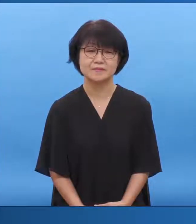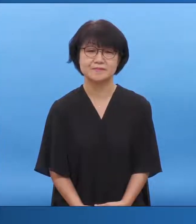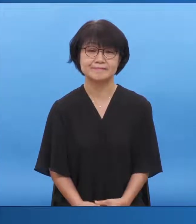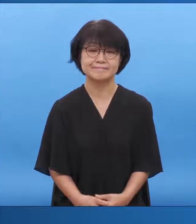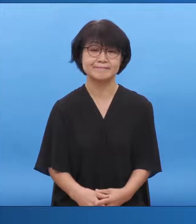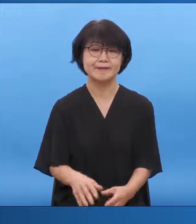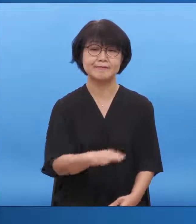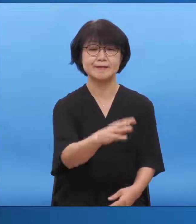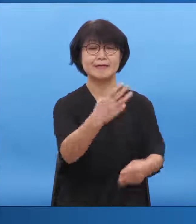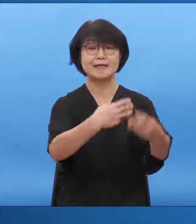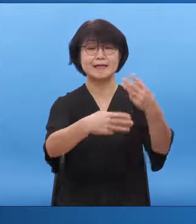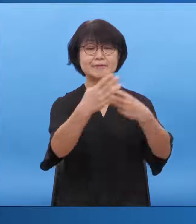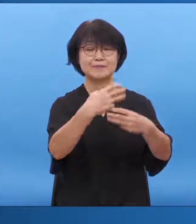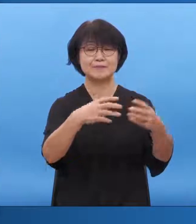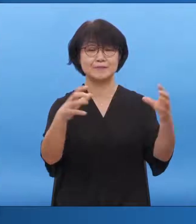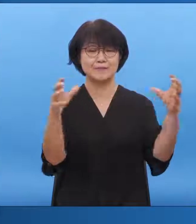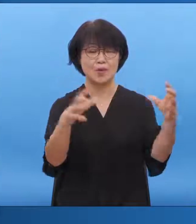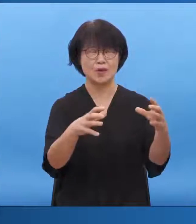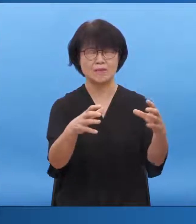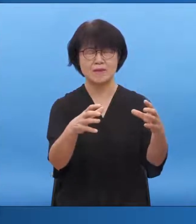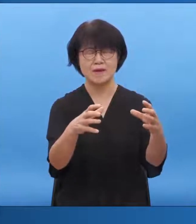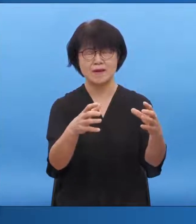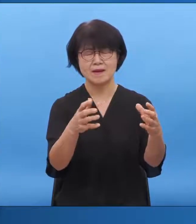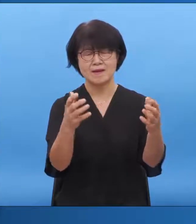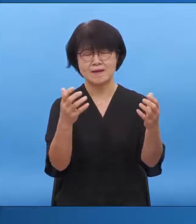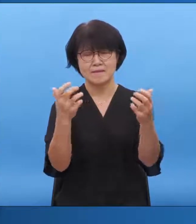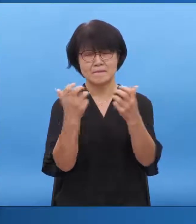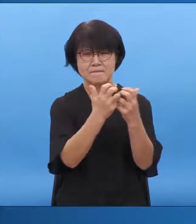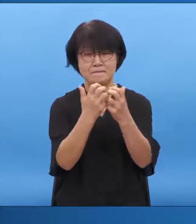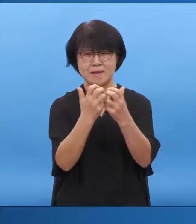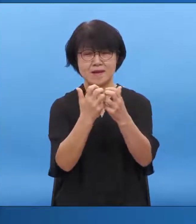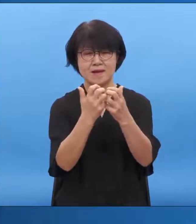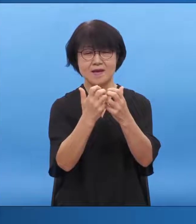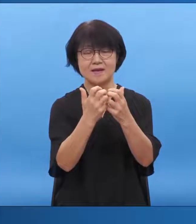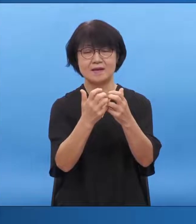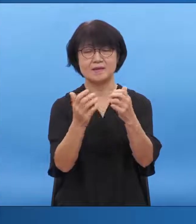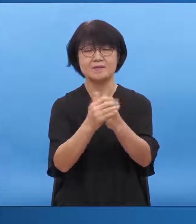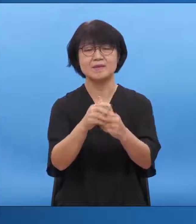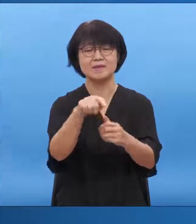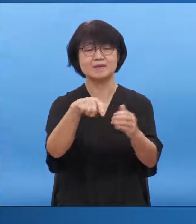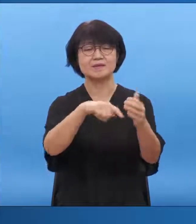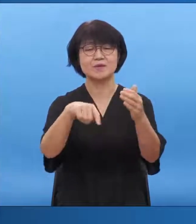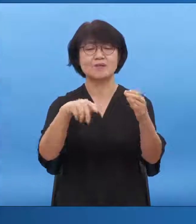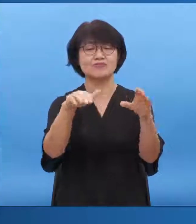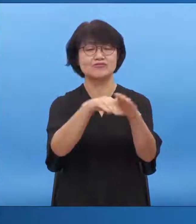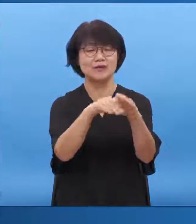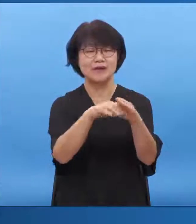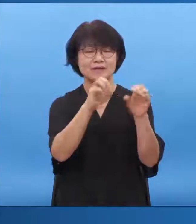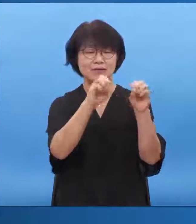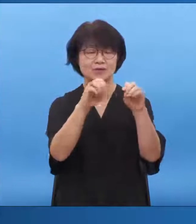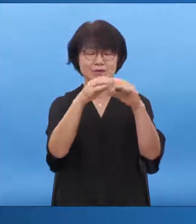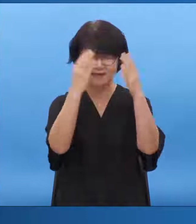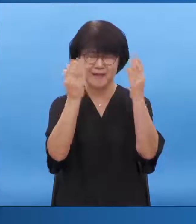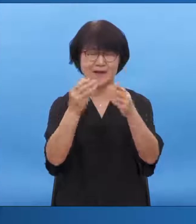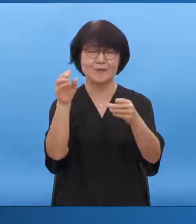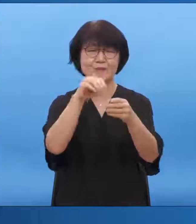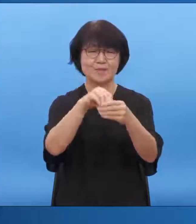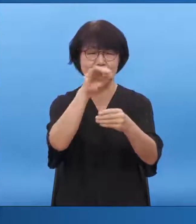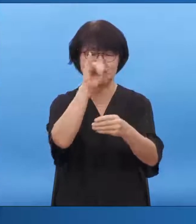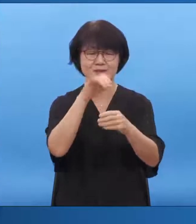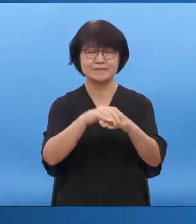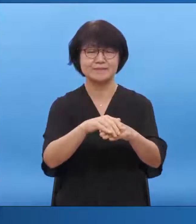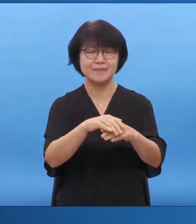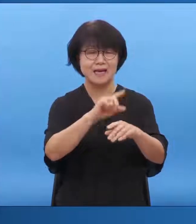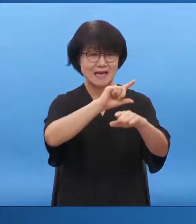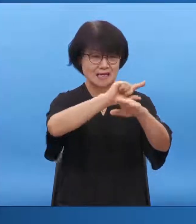렘넌트 집회는 몇십만 명이 모이기 때문에 타운 집회를 해야 됩니다. 그 속에 문화, 전도 다 들어있습니다. 지방으로